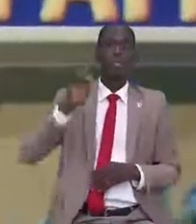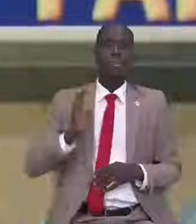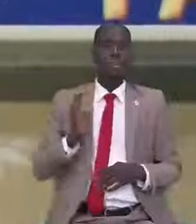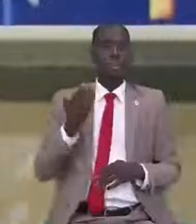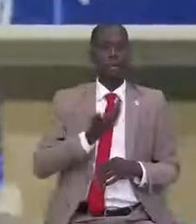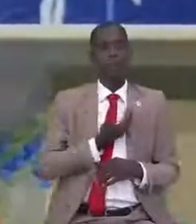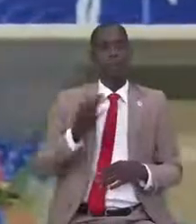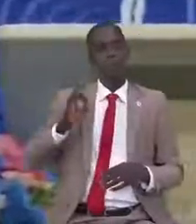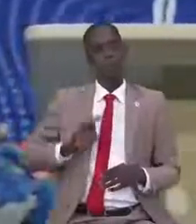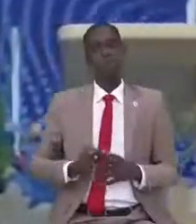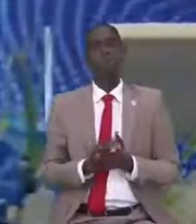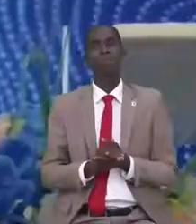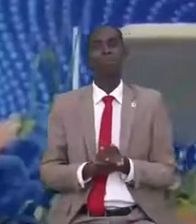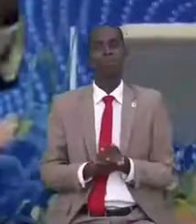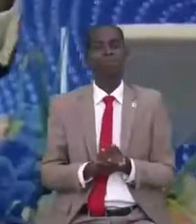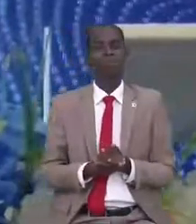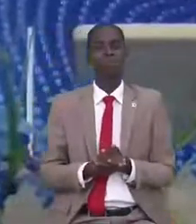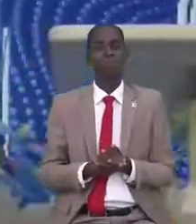bien. Mais regardez ceci.